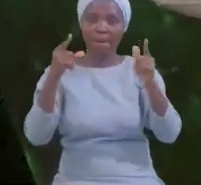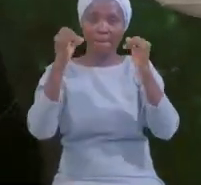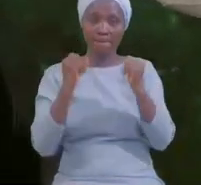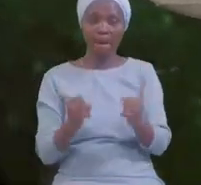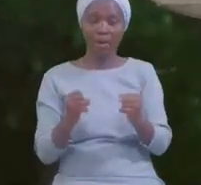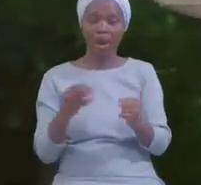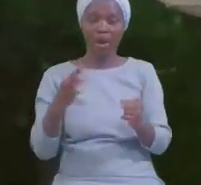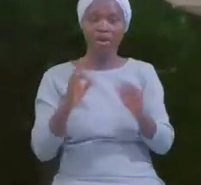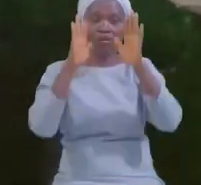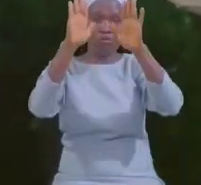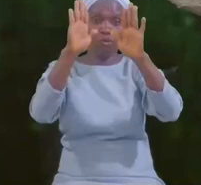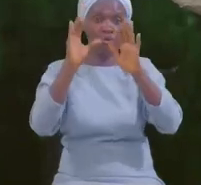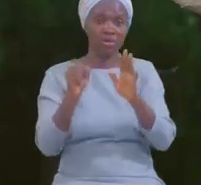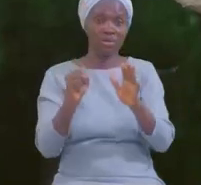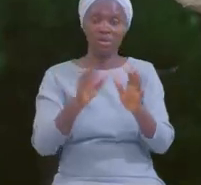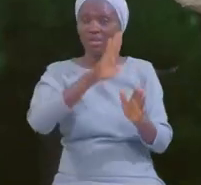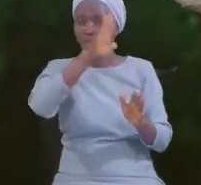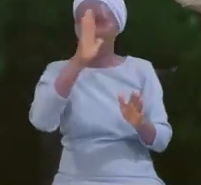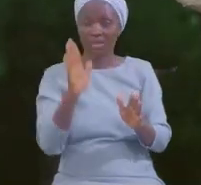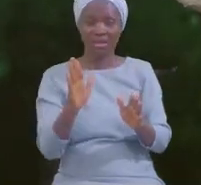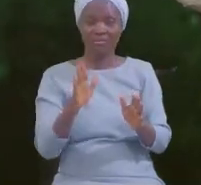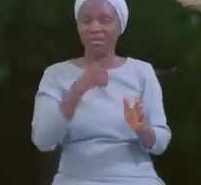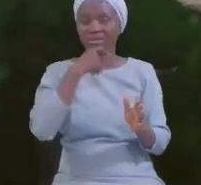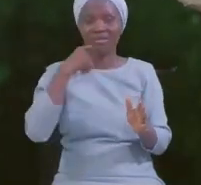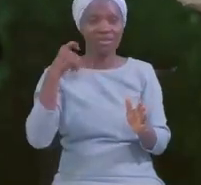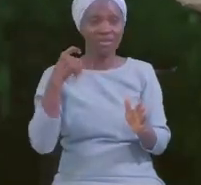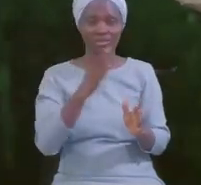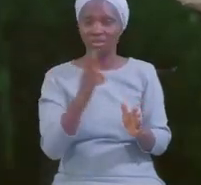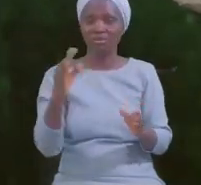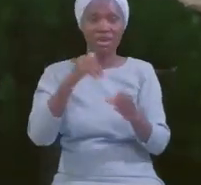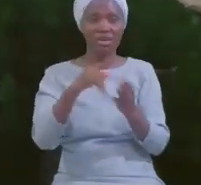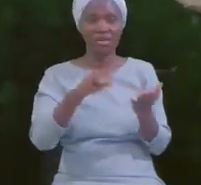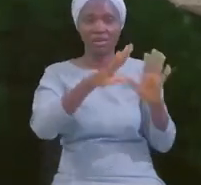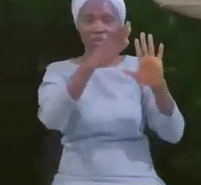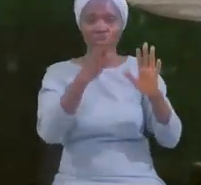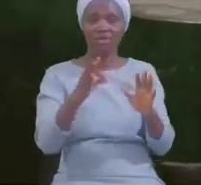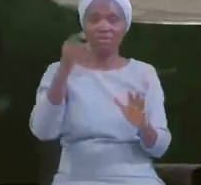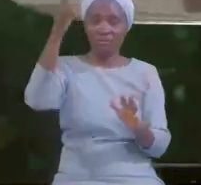miracles ne tarit jamais en présence de Dieu.